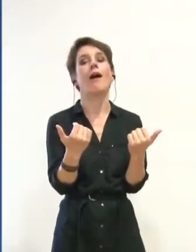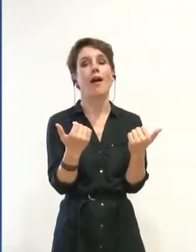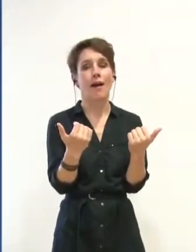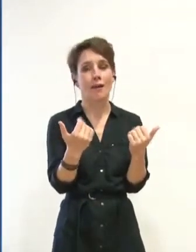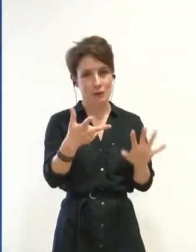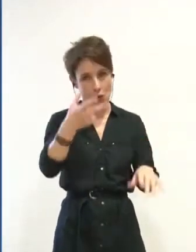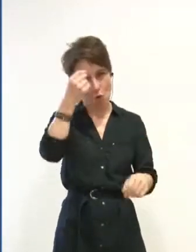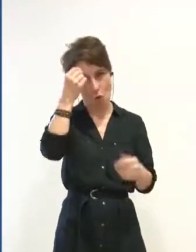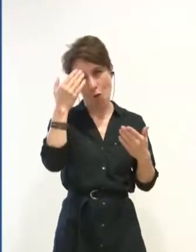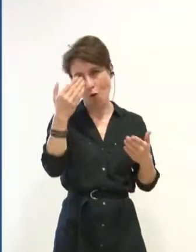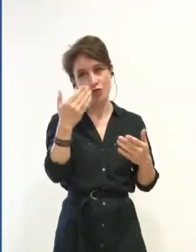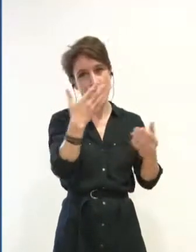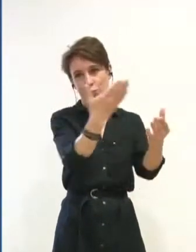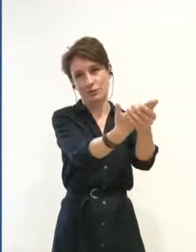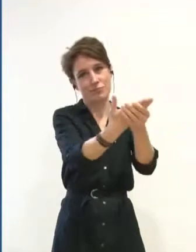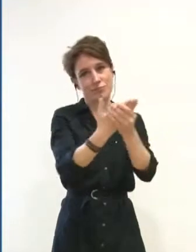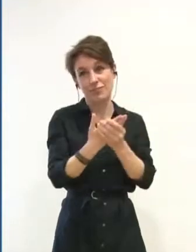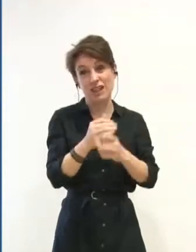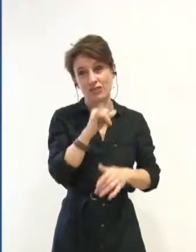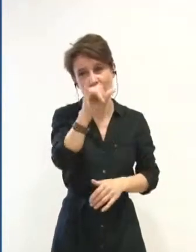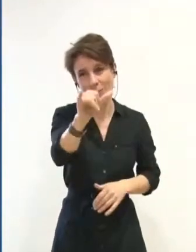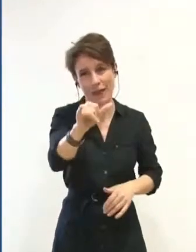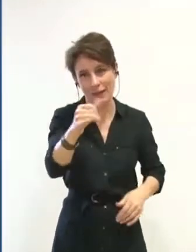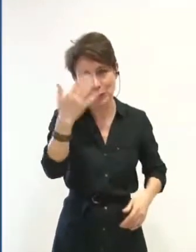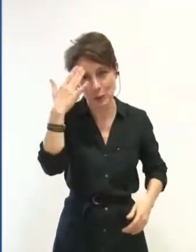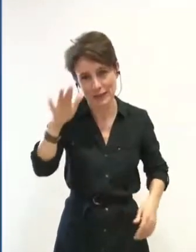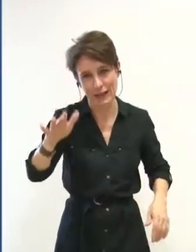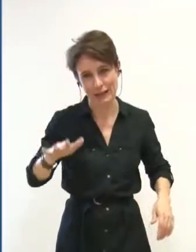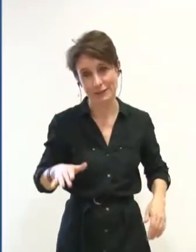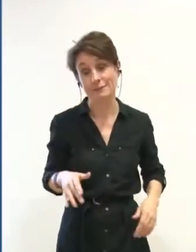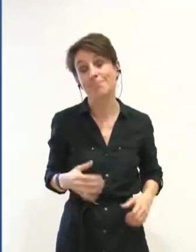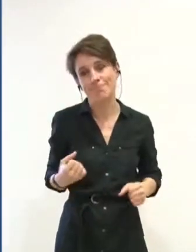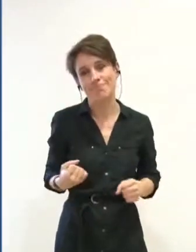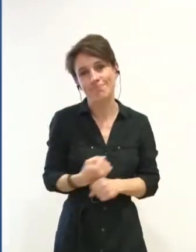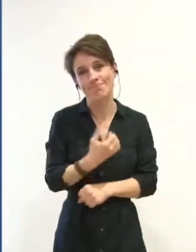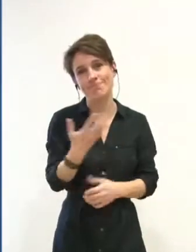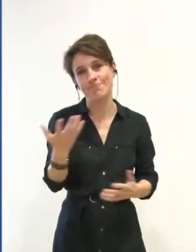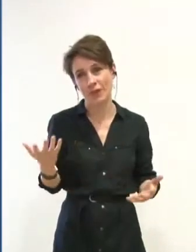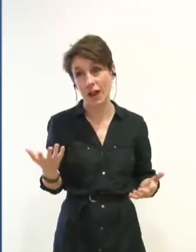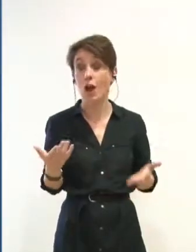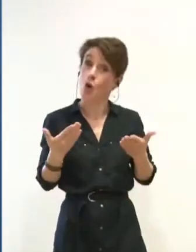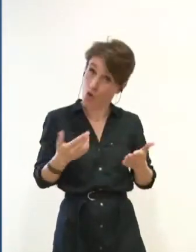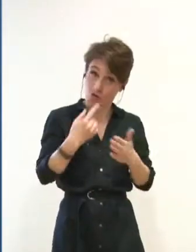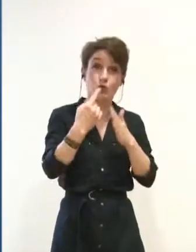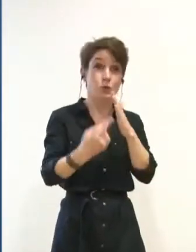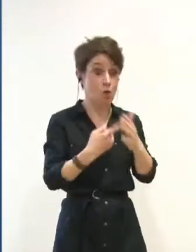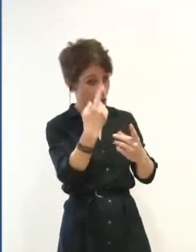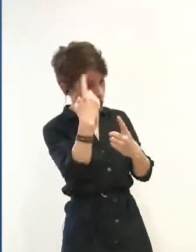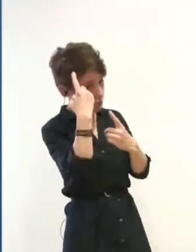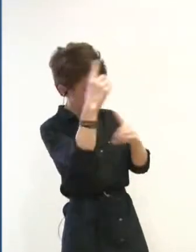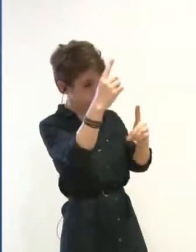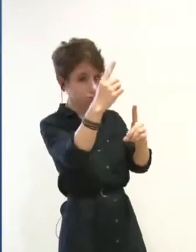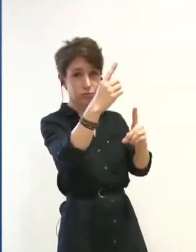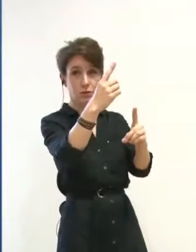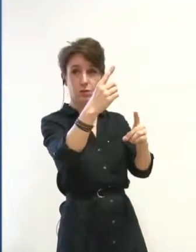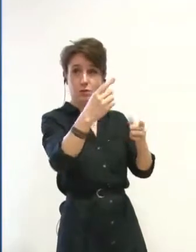aurons jamais. C'est regrettable. Nous demandons aujourd'hui, nous réitérons notre demande de façon